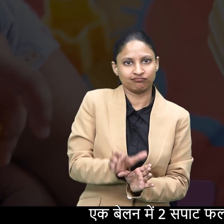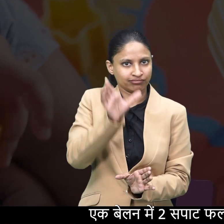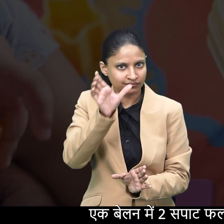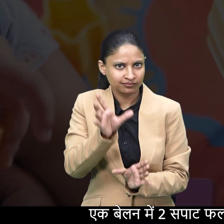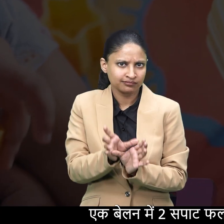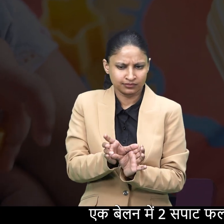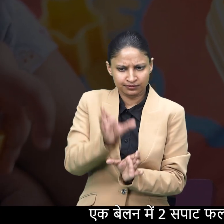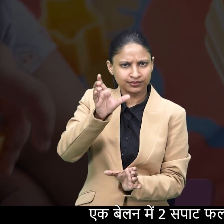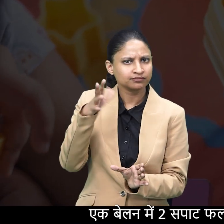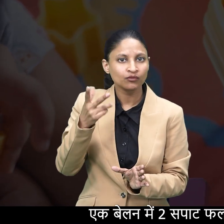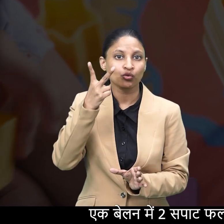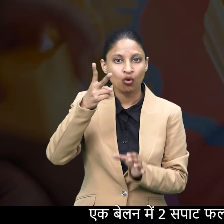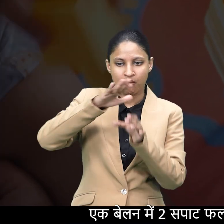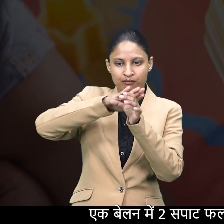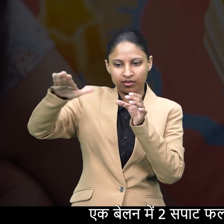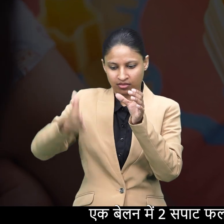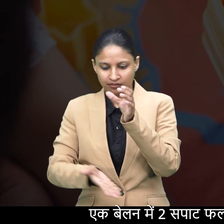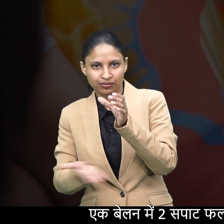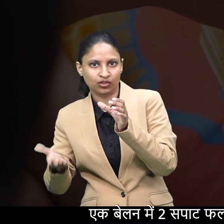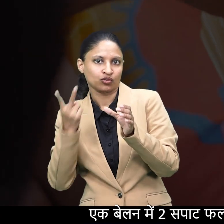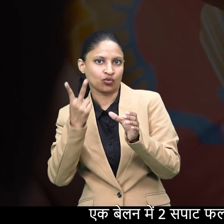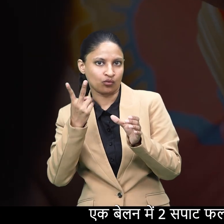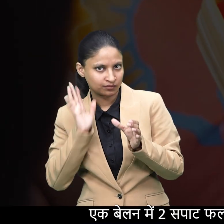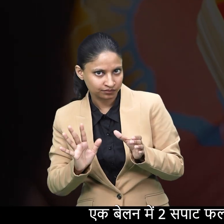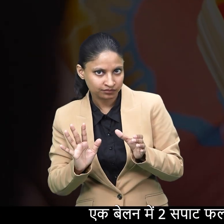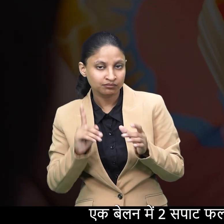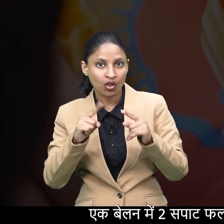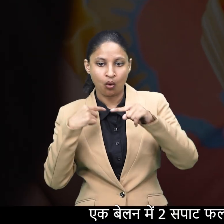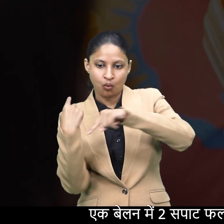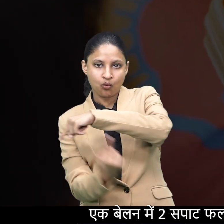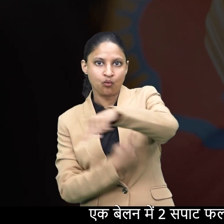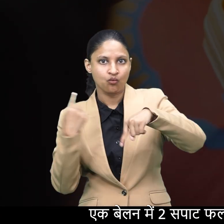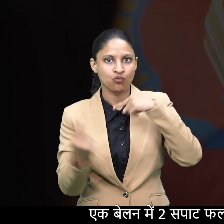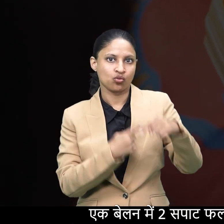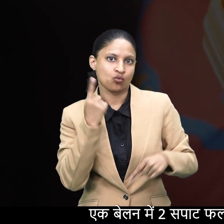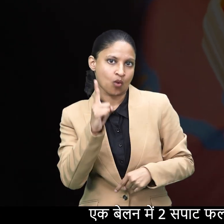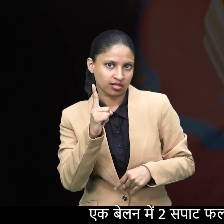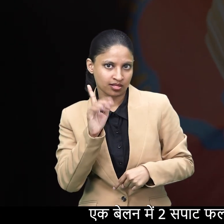एक बेलन में 2 सपाट फलक, एक घुमावदार फलक और 2 किनारे होते हैं।